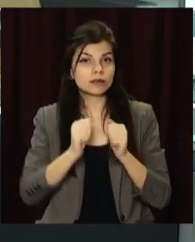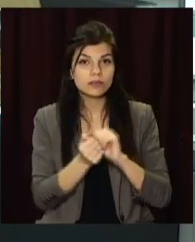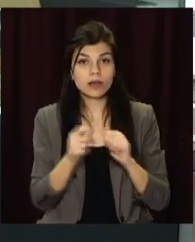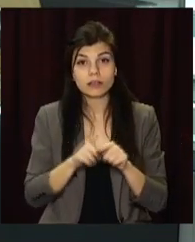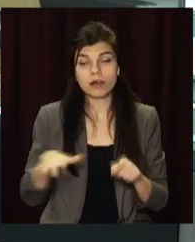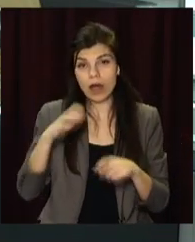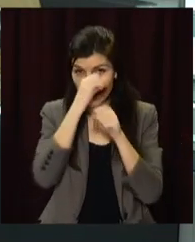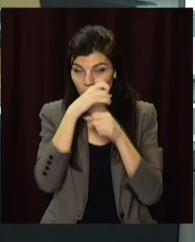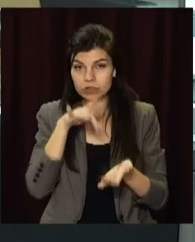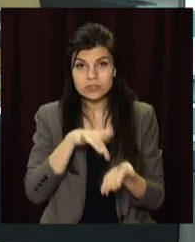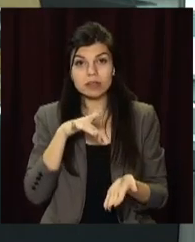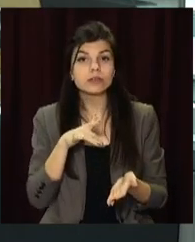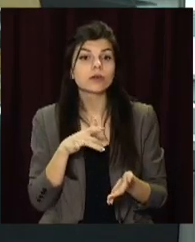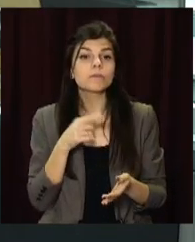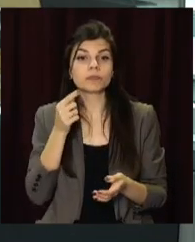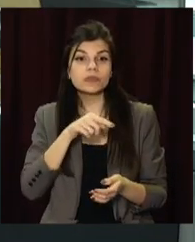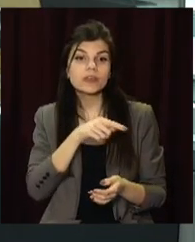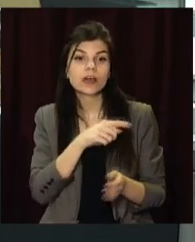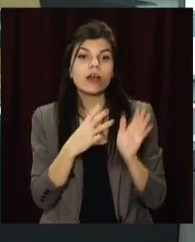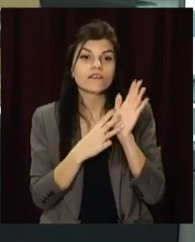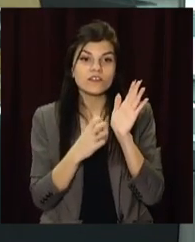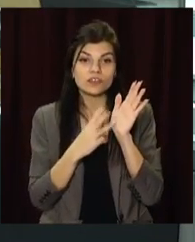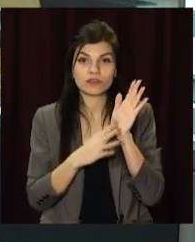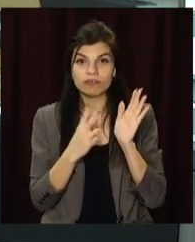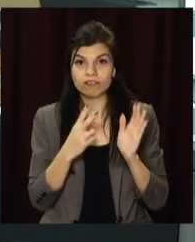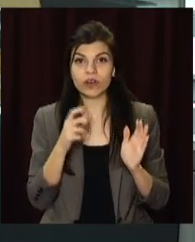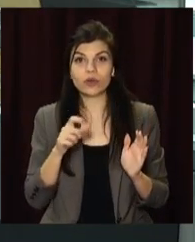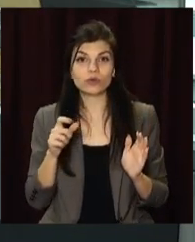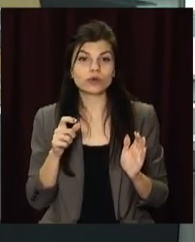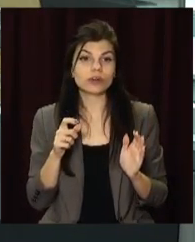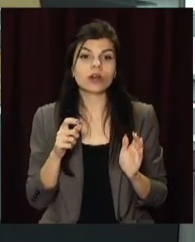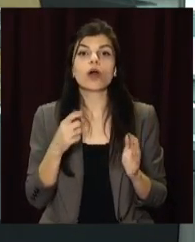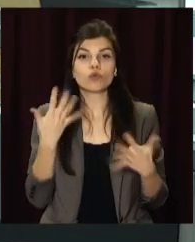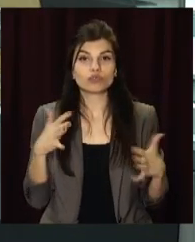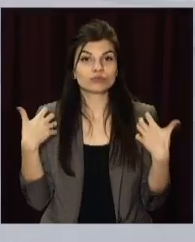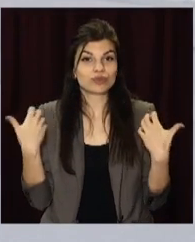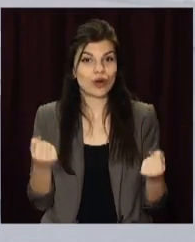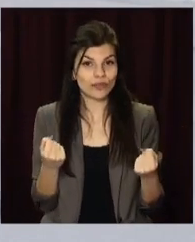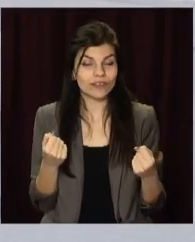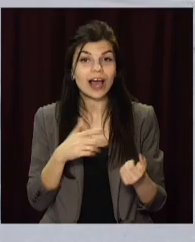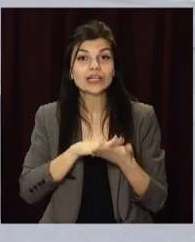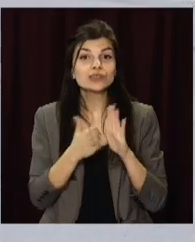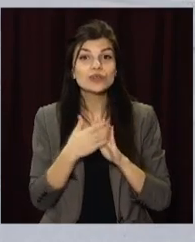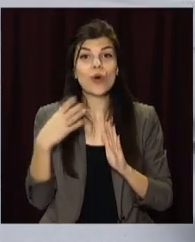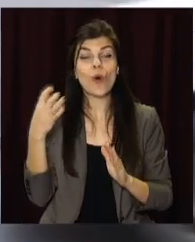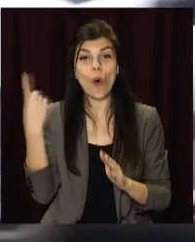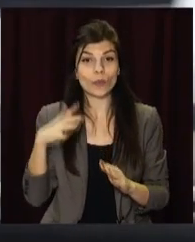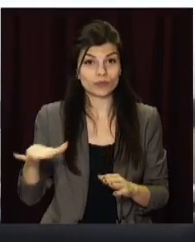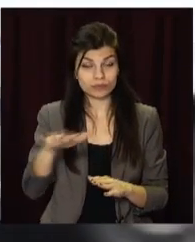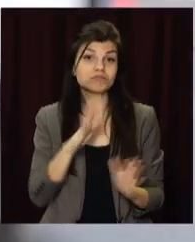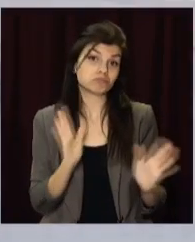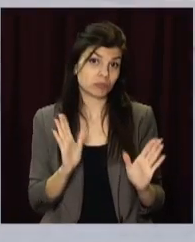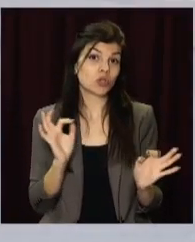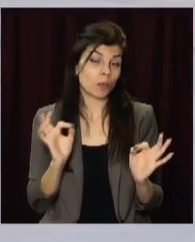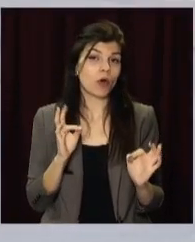та Кам'янському. Такі дані обласного лабораторного центру. Натомість ще 892 мешканці регіону подолали хворобу. Ситуація в